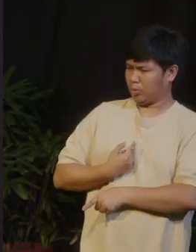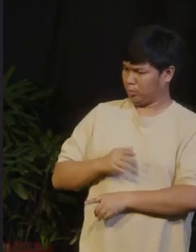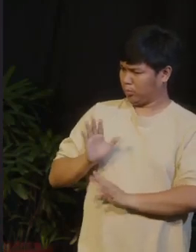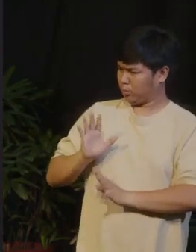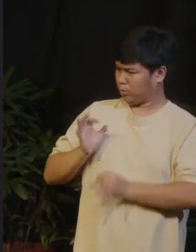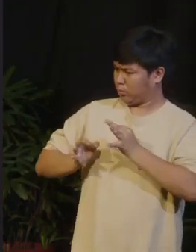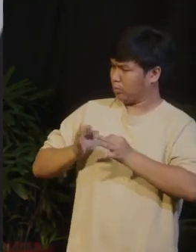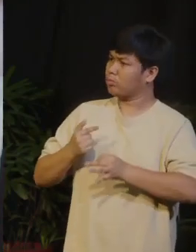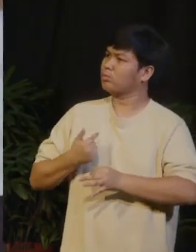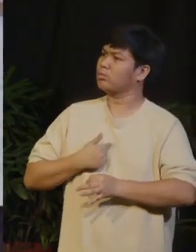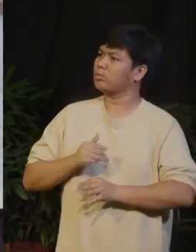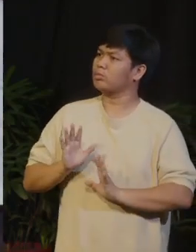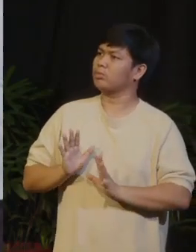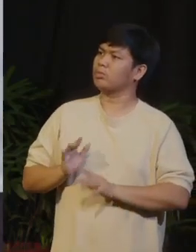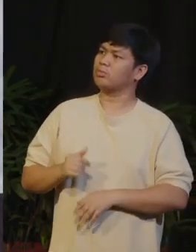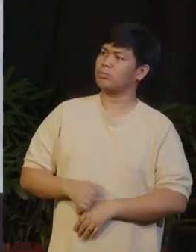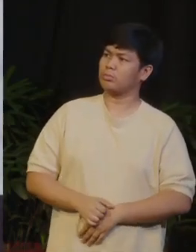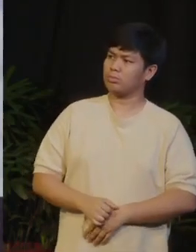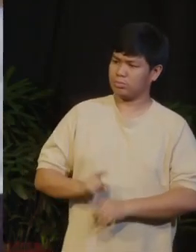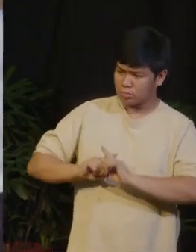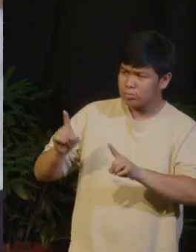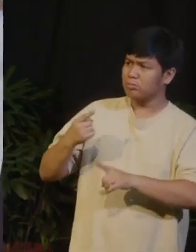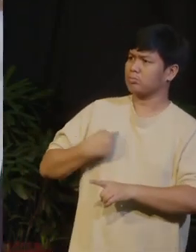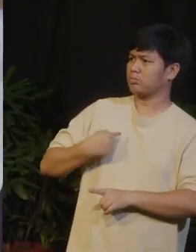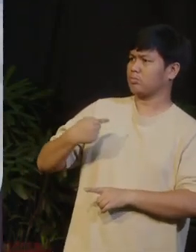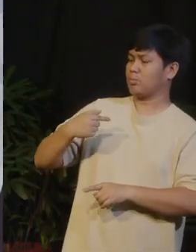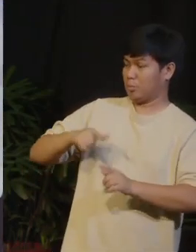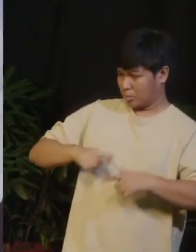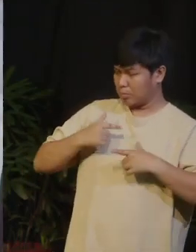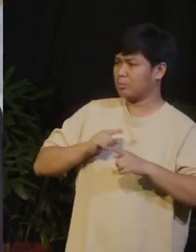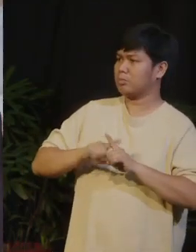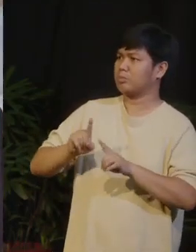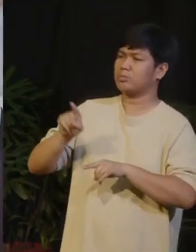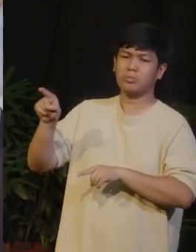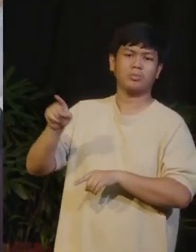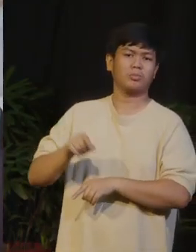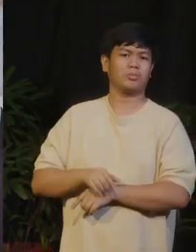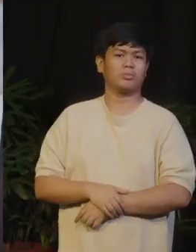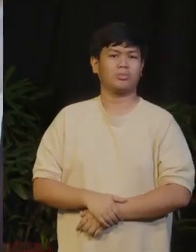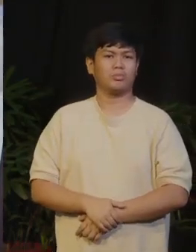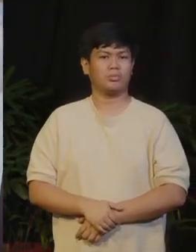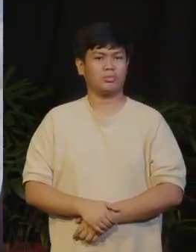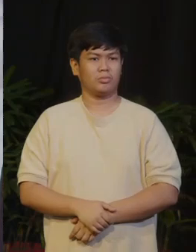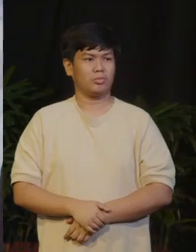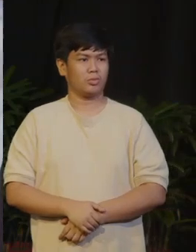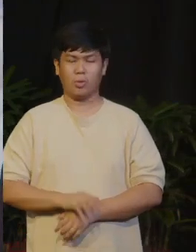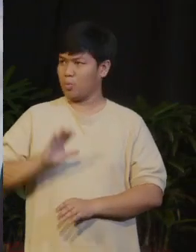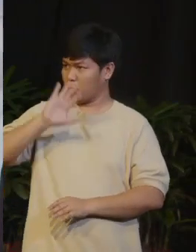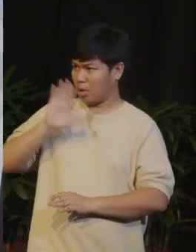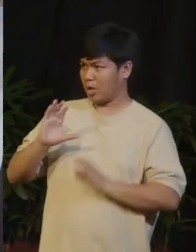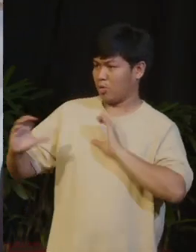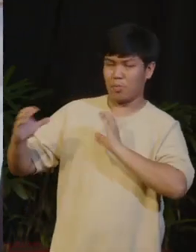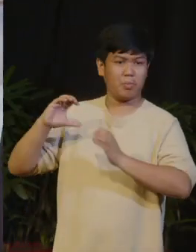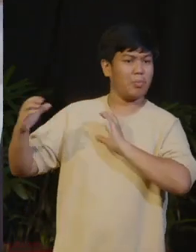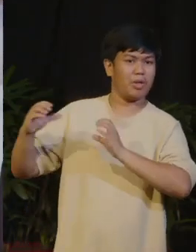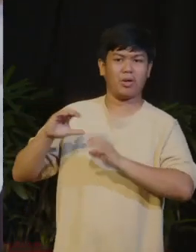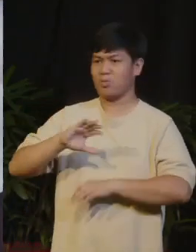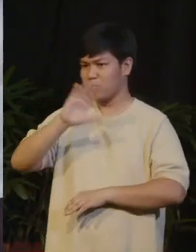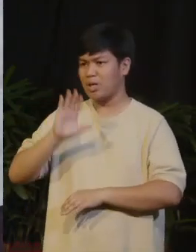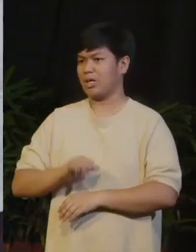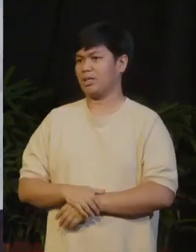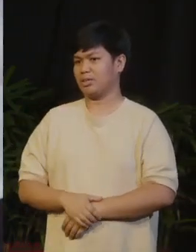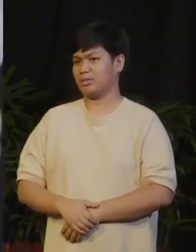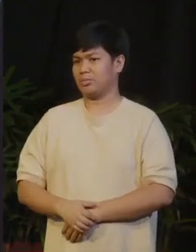ito. At in fact, kapag meron kayong pagkakataon na kausapin sila tungkol sa kanilang relasyon sa Diyos